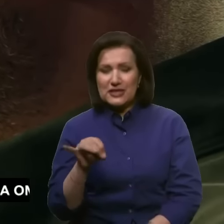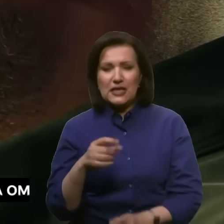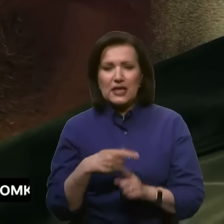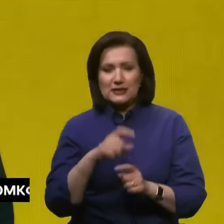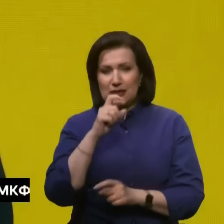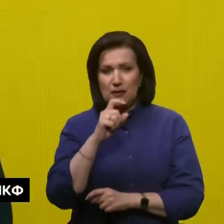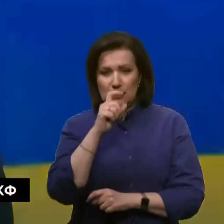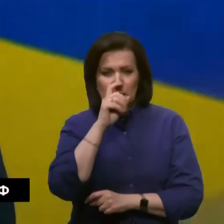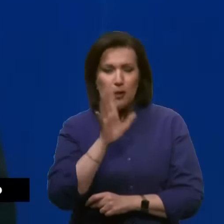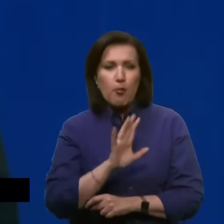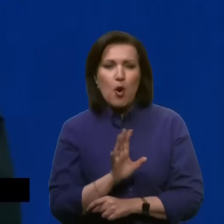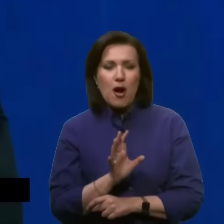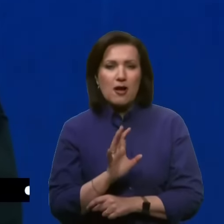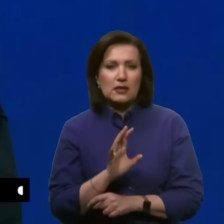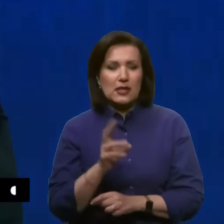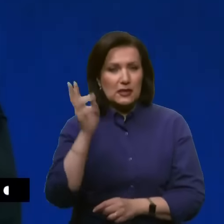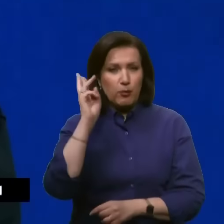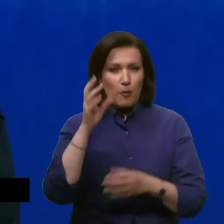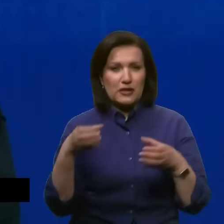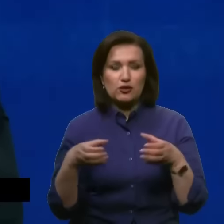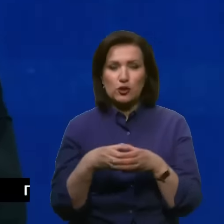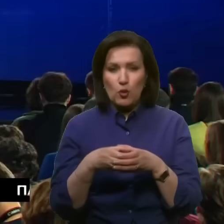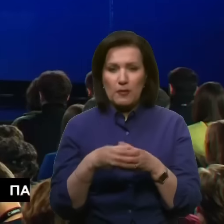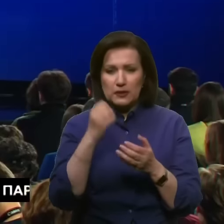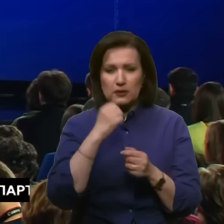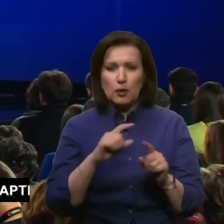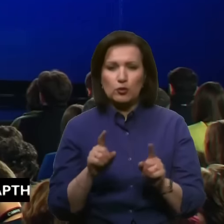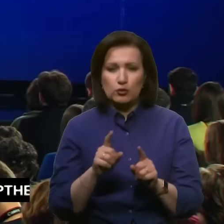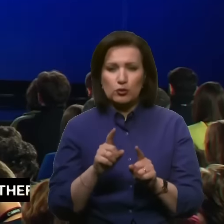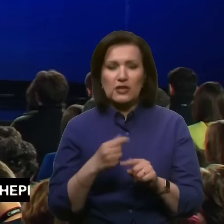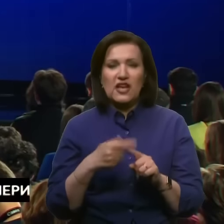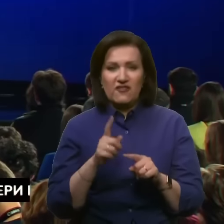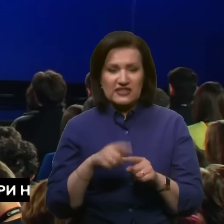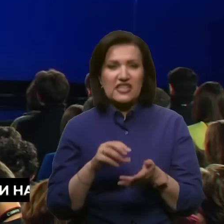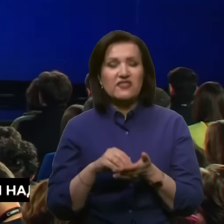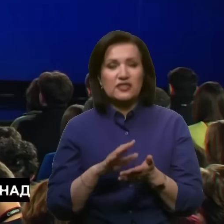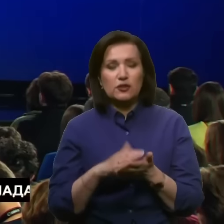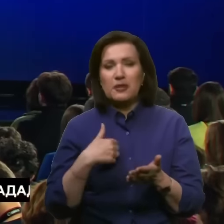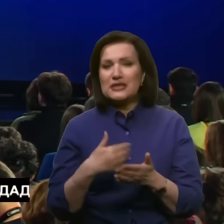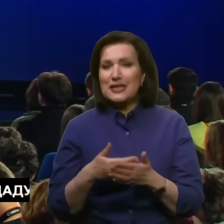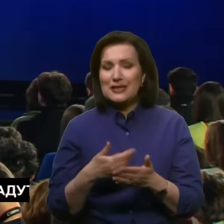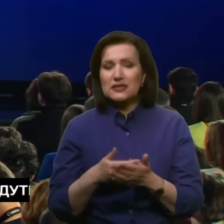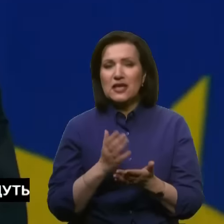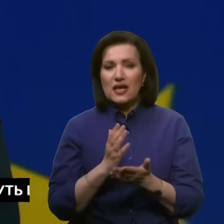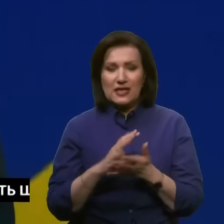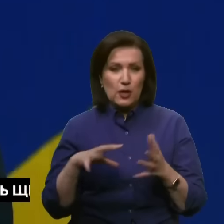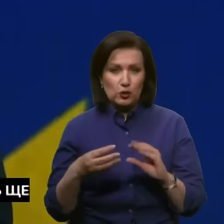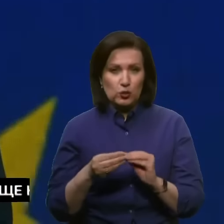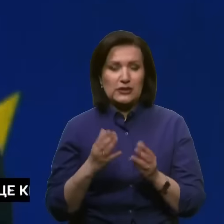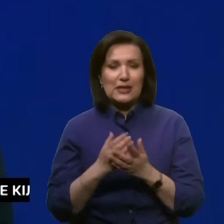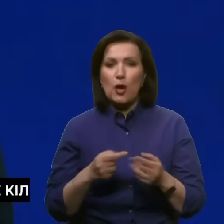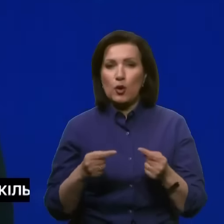дуже непогана дипломатична команда. Ну, дякую, що ви це відзначаєте. Мені здається, є результат,